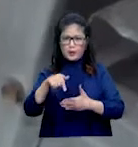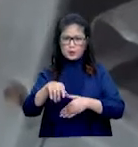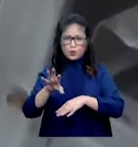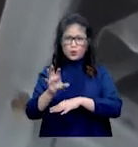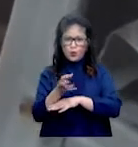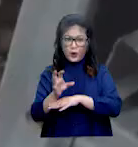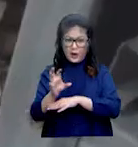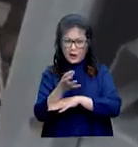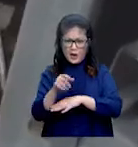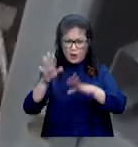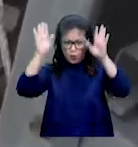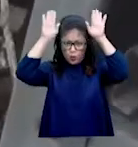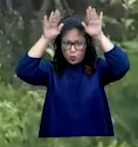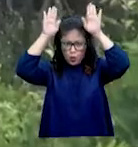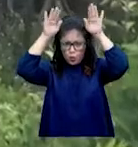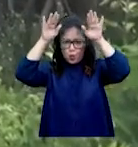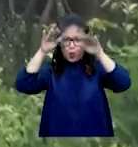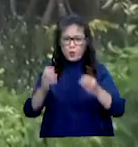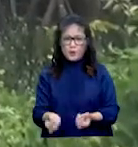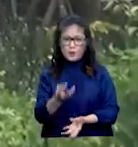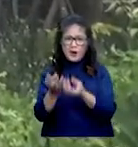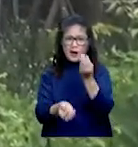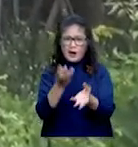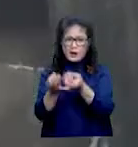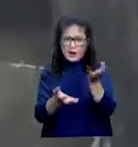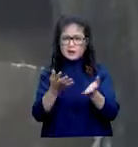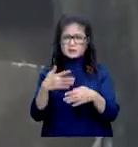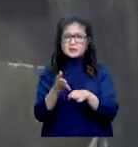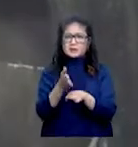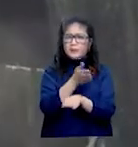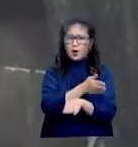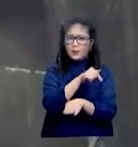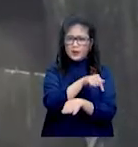Jenangan, Ponorogo, Jawa Timur terbakar. Sebelum kejadian, sejumlah anak